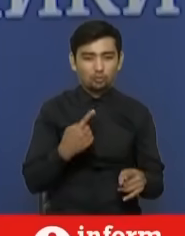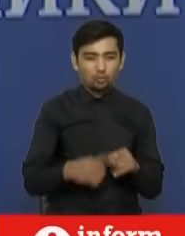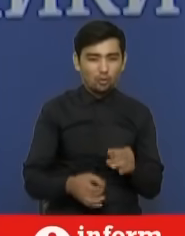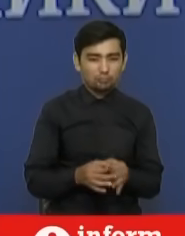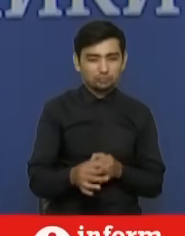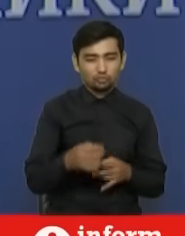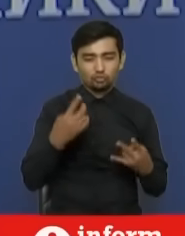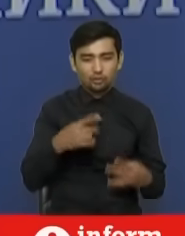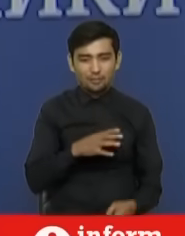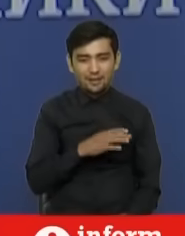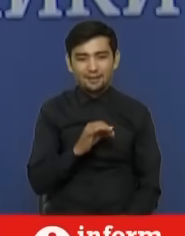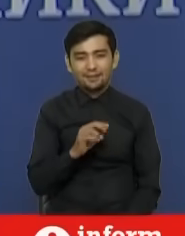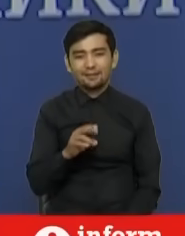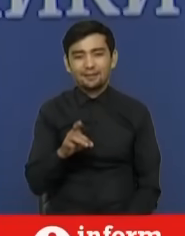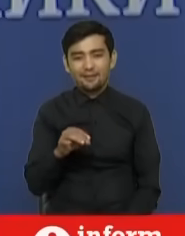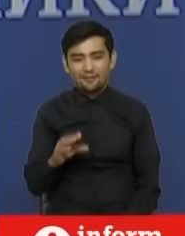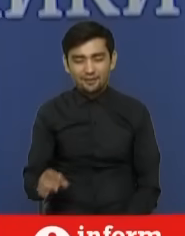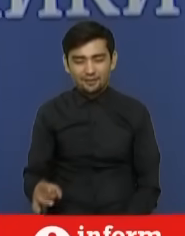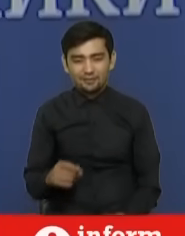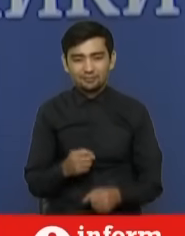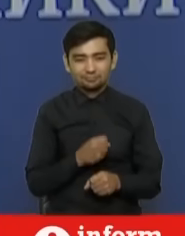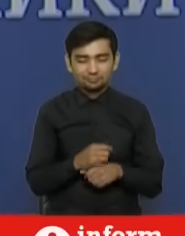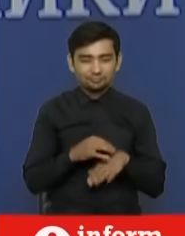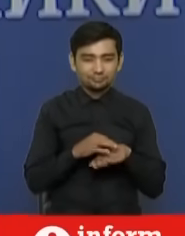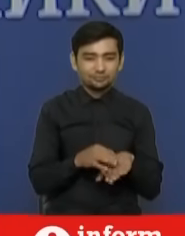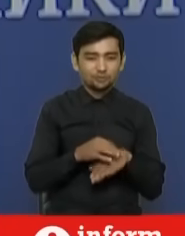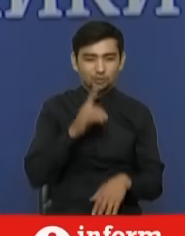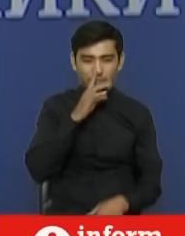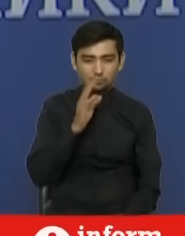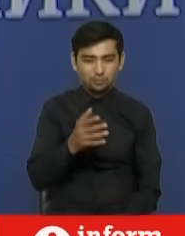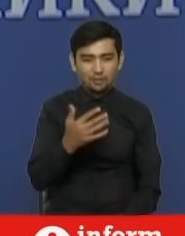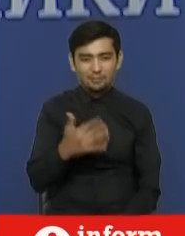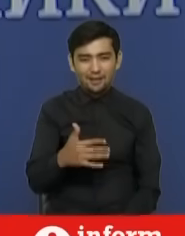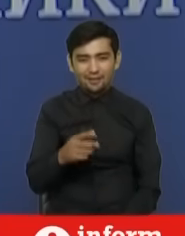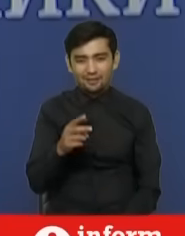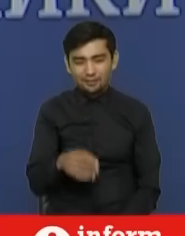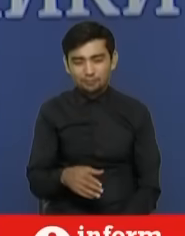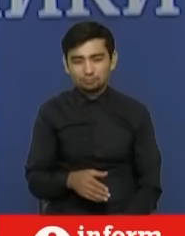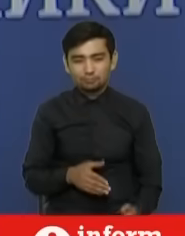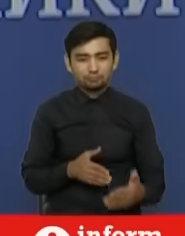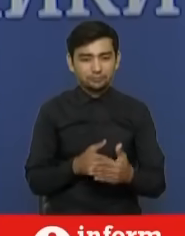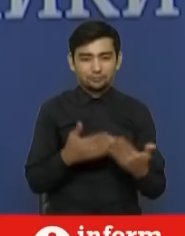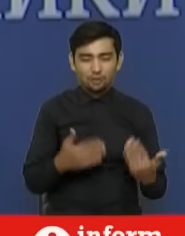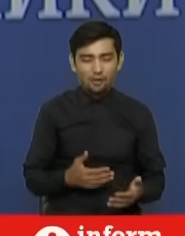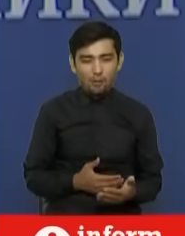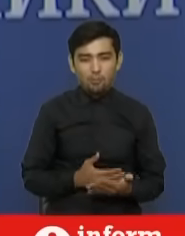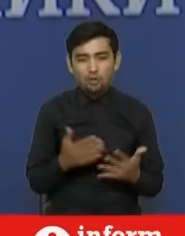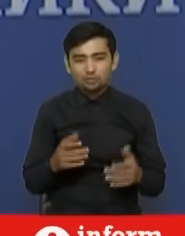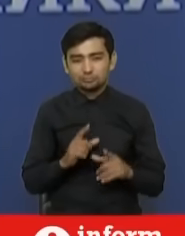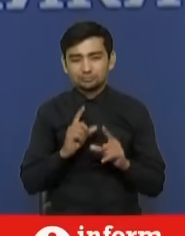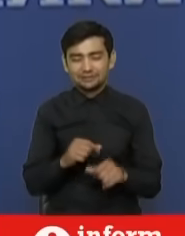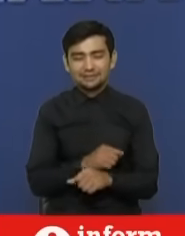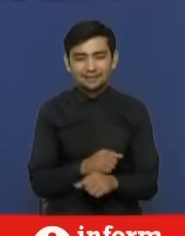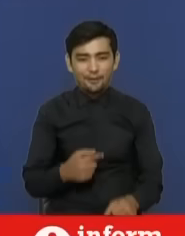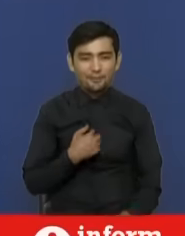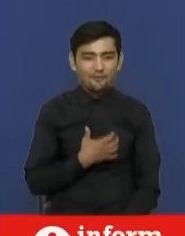не будет возможности заниматься перевозкой. Индрайверлердің енді 50 шақырымнан ұзақ жолаушылар тасымалдауына мүмкіндік берілмейді. Бізге